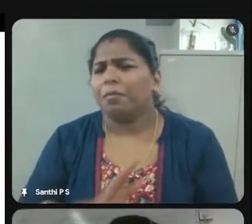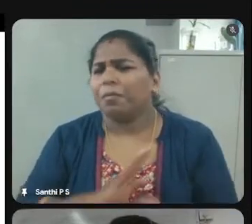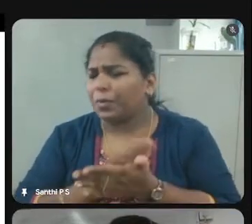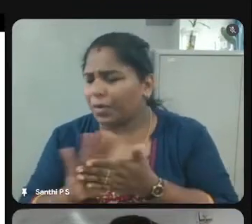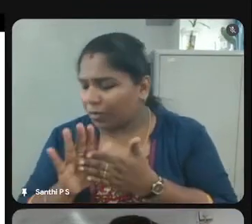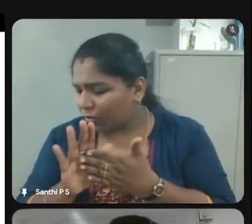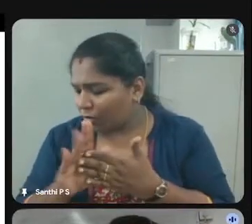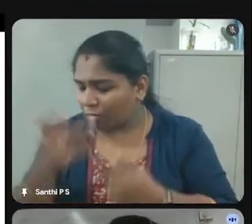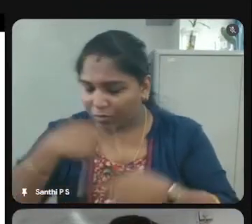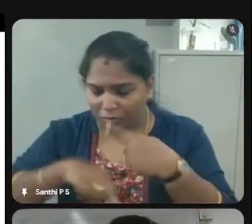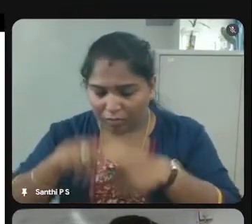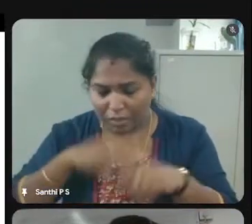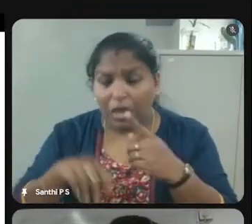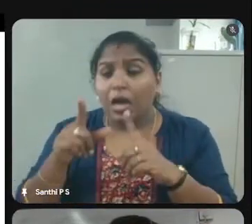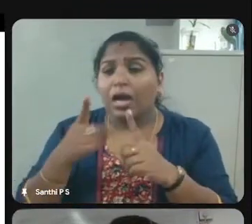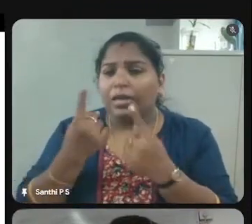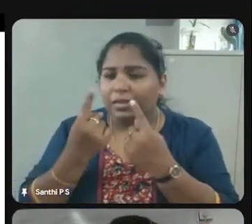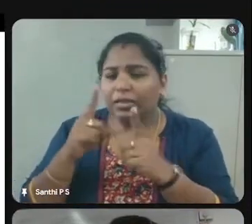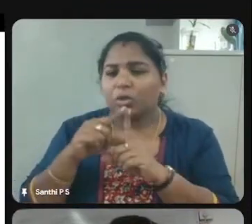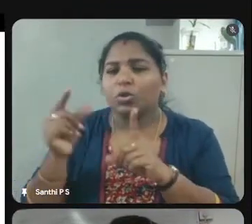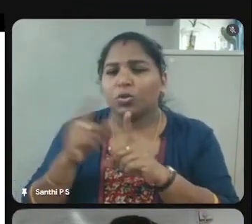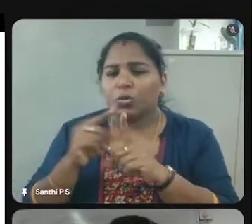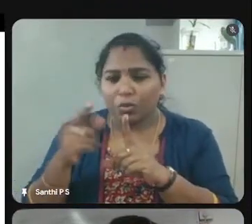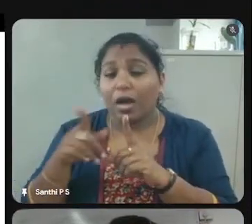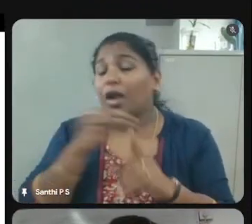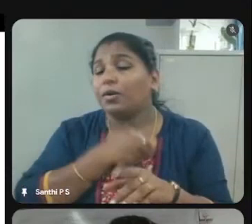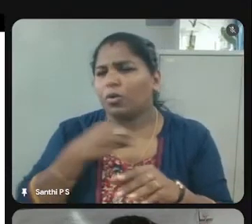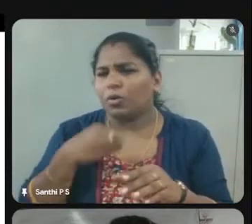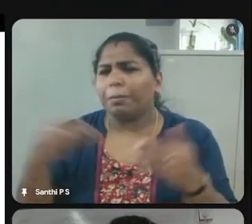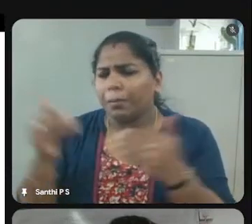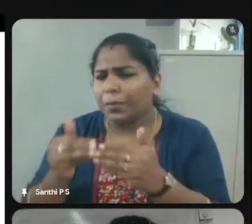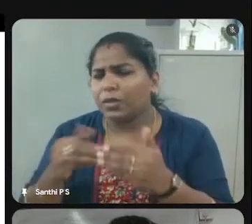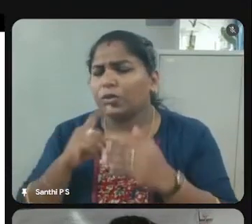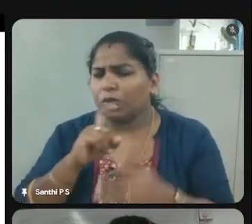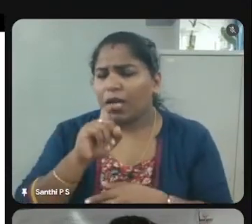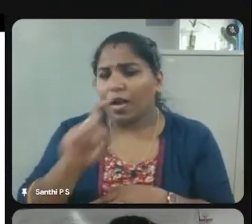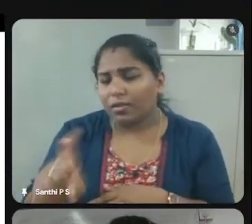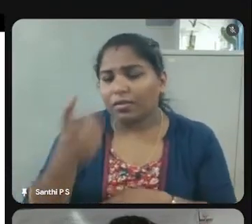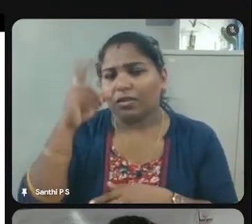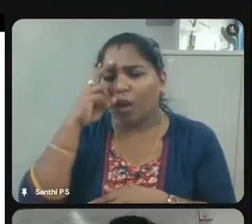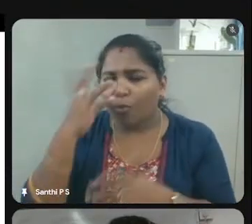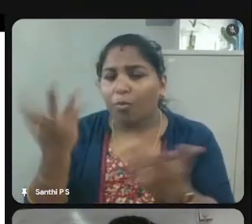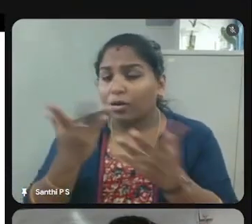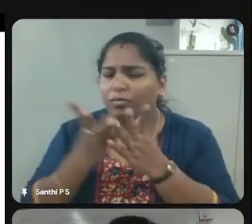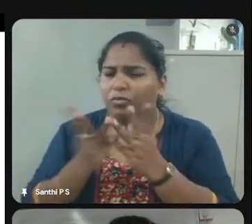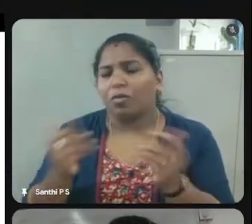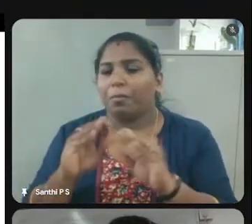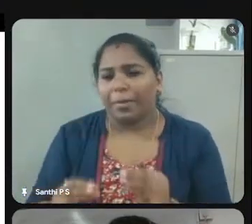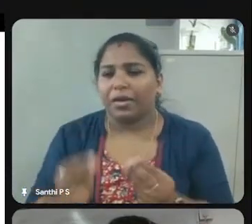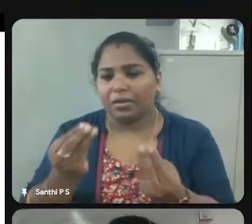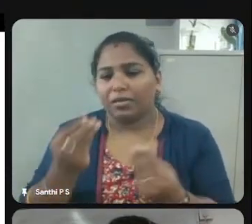ചെയ്യുന്ന ഡോക്ടറോട് ചോദിക്കാം ഇതിന് എന്തെങ്കിലും സ്വഭാവ പ്രശ്നങ്ങൾ ഉണ്ടാകുമോ എന്ന് ഡോക്ടറോട് ചോദിച്ച് സംശയം ക്ലാരിഫൈ ചെയ്യാമേ.